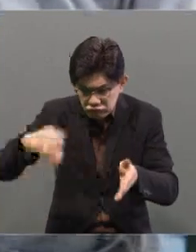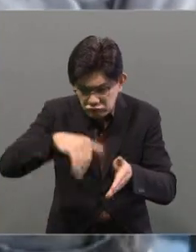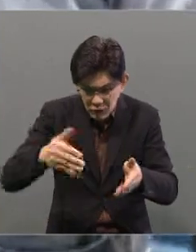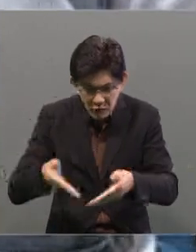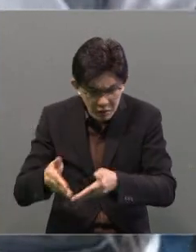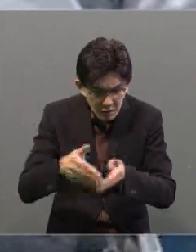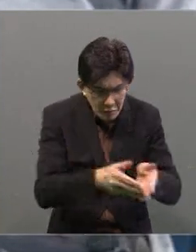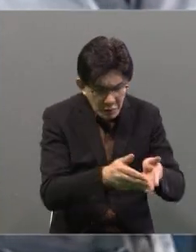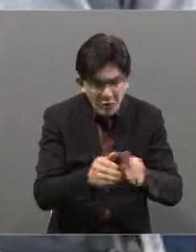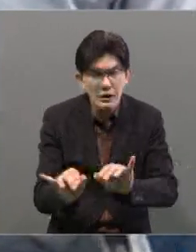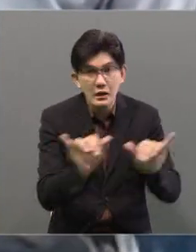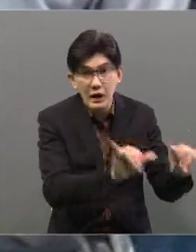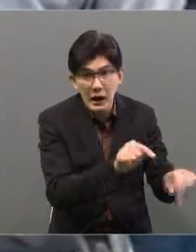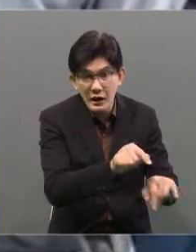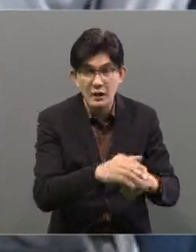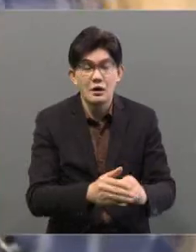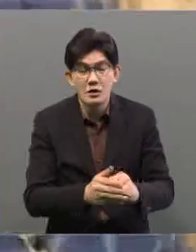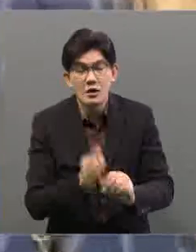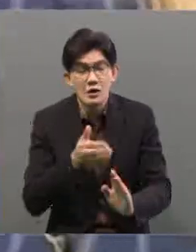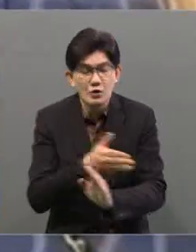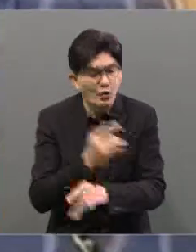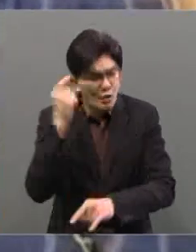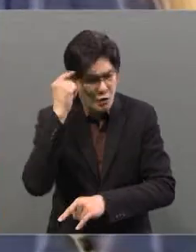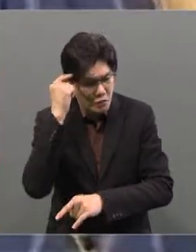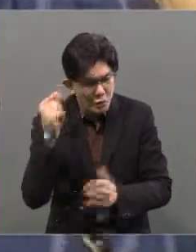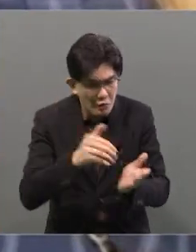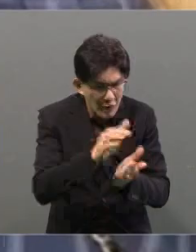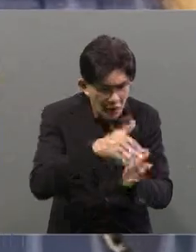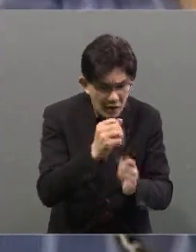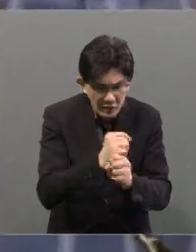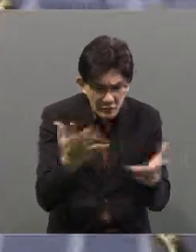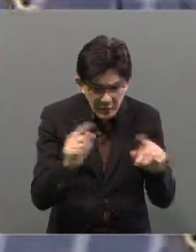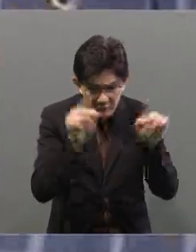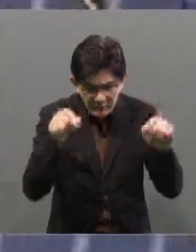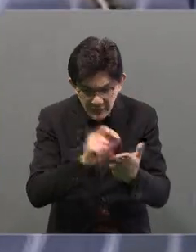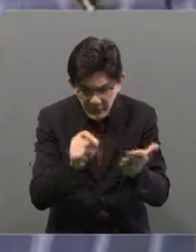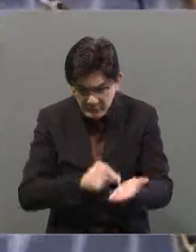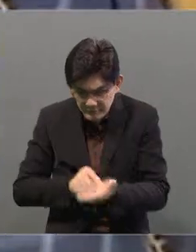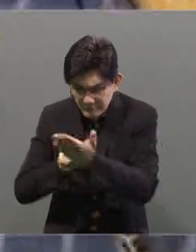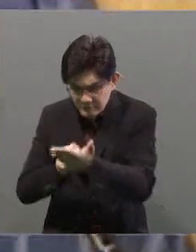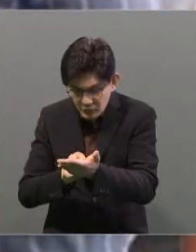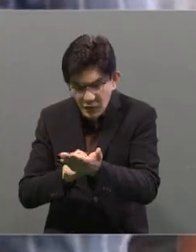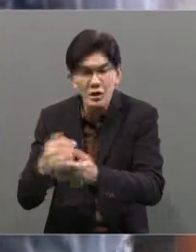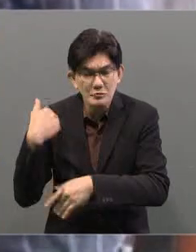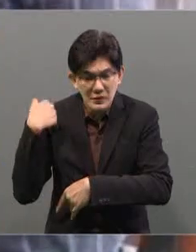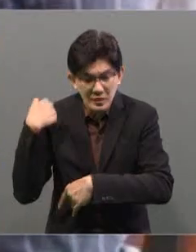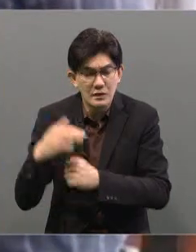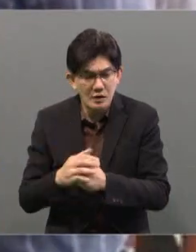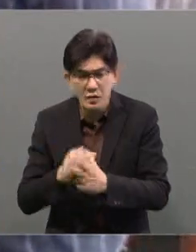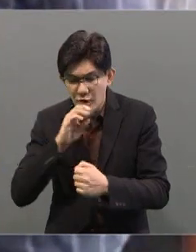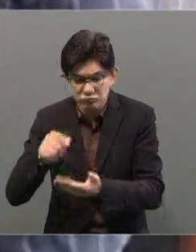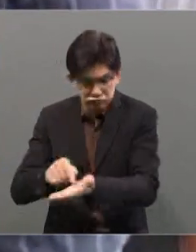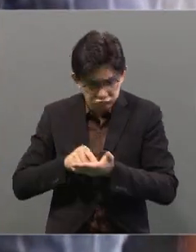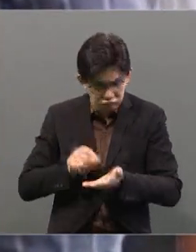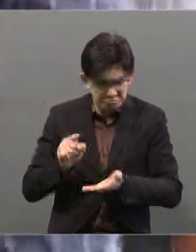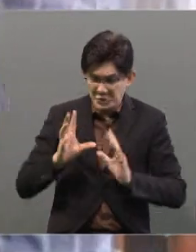รือไปจอดด้านในแทนก่อนหน้านี้ชาวบ้านรู้ว่าจะถูกไล่ที่ก็เลยทำหนังสือไปถึงกรมเจ้าท่าครับแต่กลับมีหนังสือตีกลับมาบ